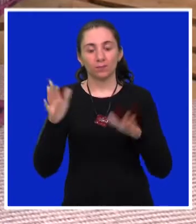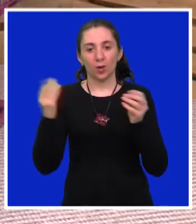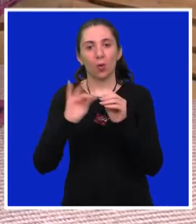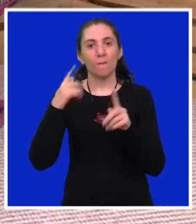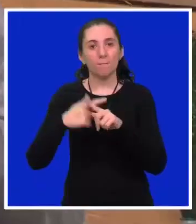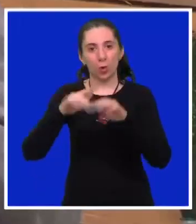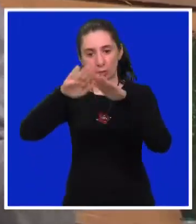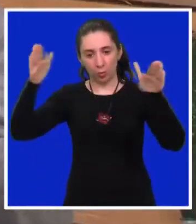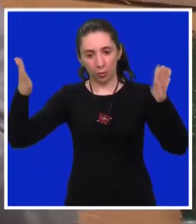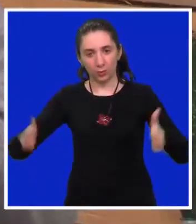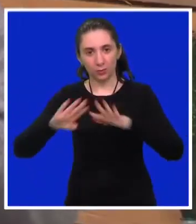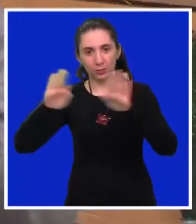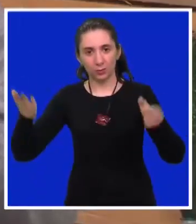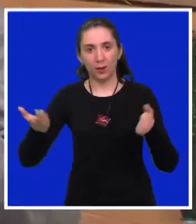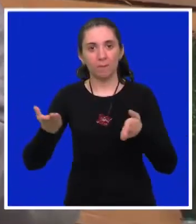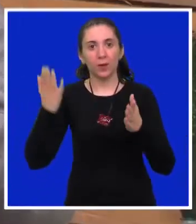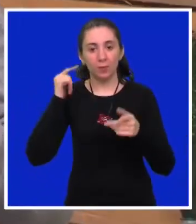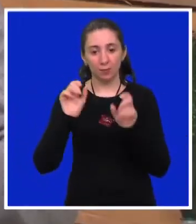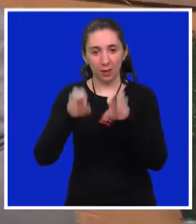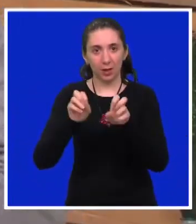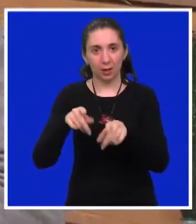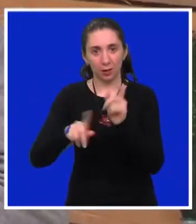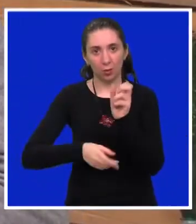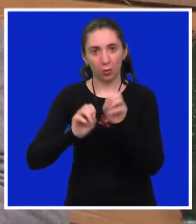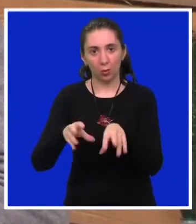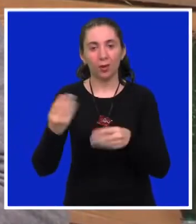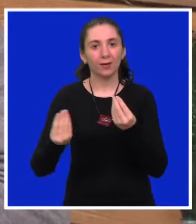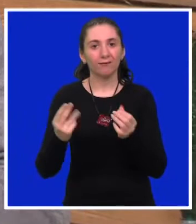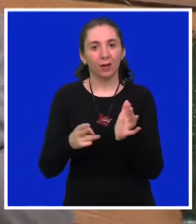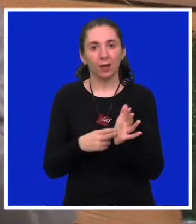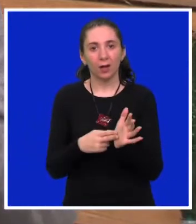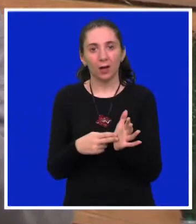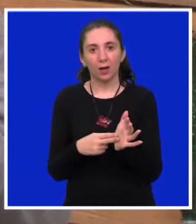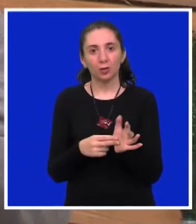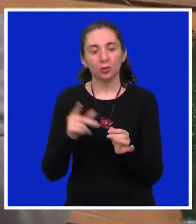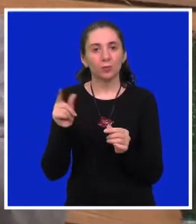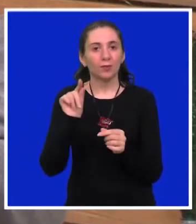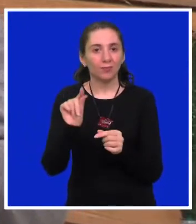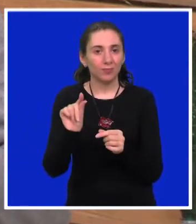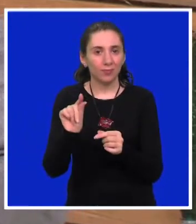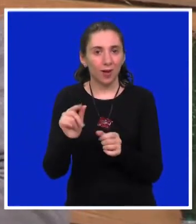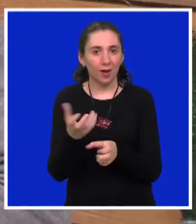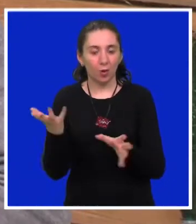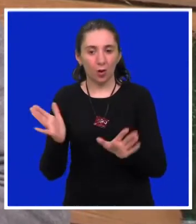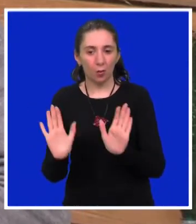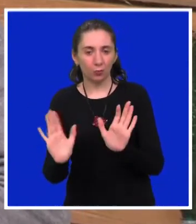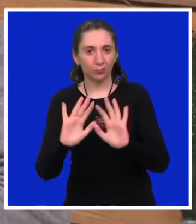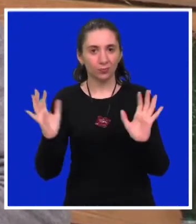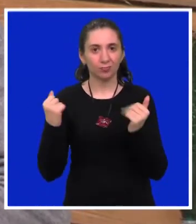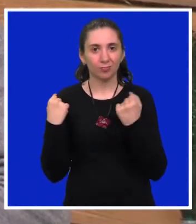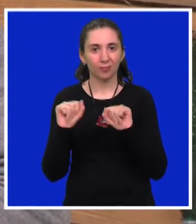jednoobrazne boksove koji bi na neki način, u kojima bi bili ti kontejneri, koji bi na neki način onako malo ipak